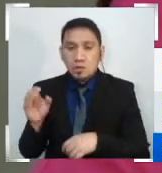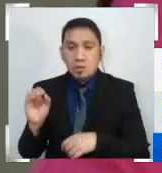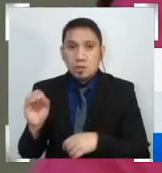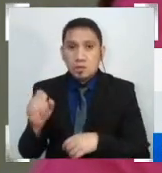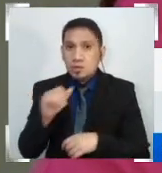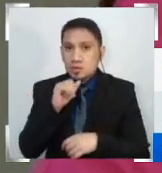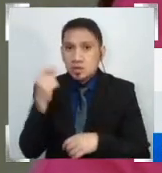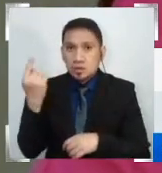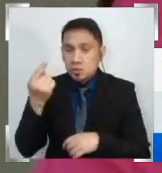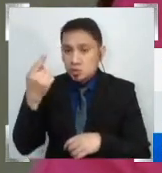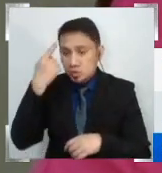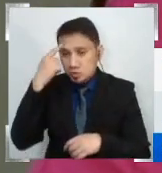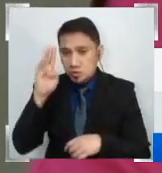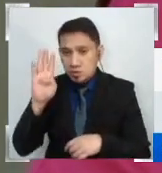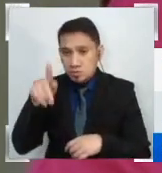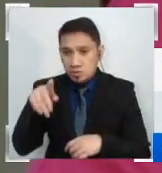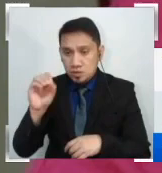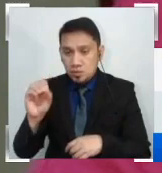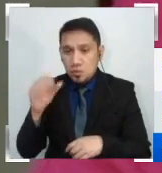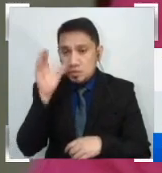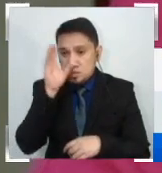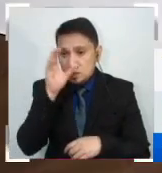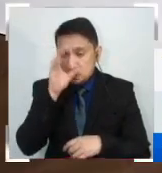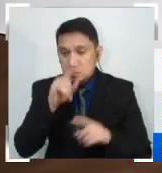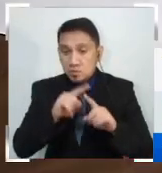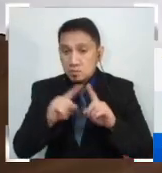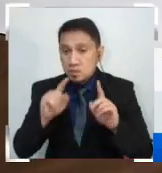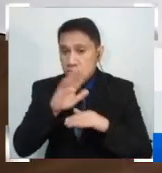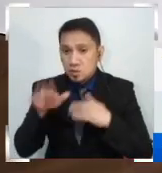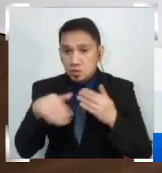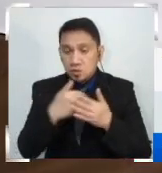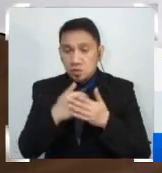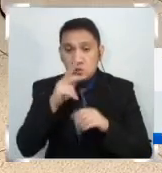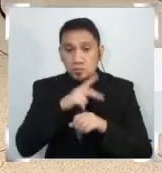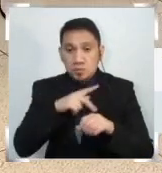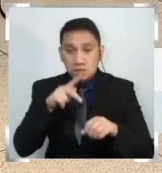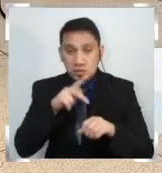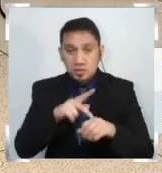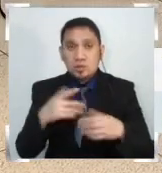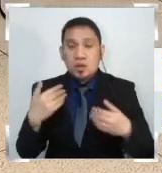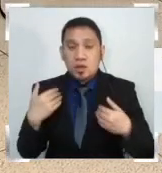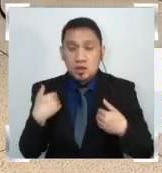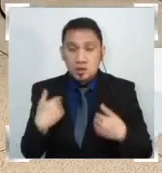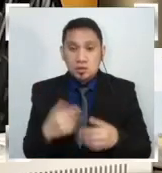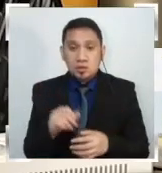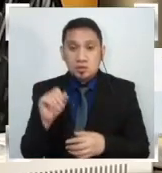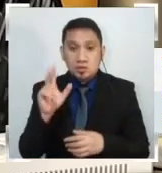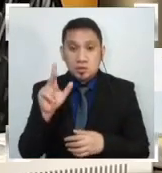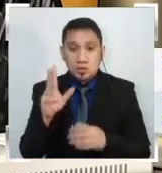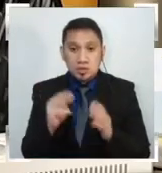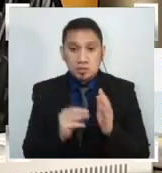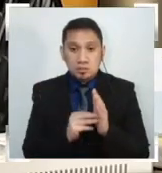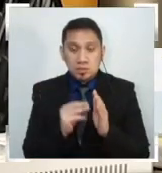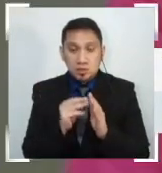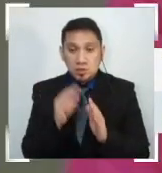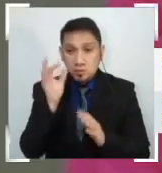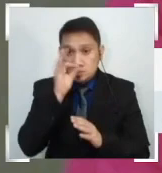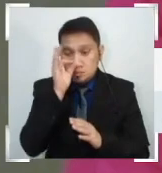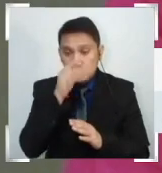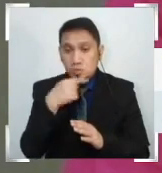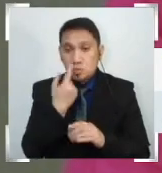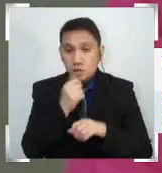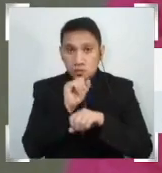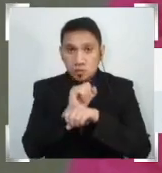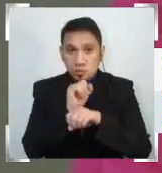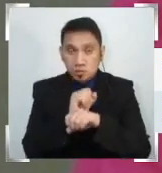mga BPO sa Cebu, kundi sa buong bansa, kung saan may 1.2 million na Pilipino raw ang employed. I was